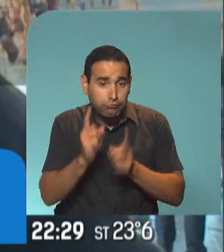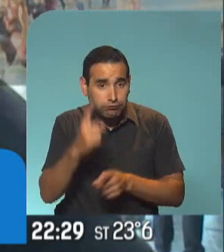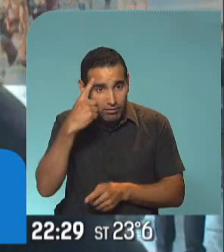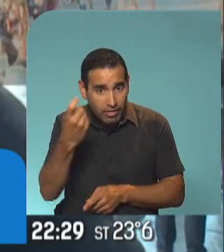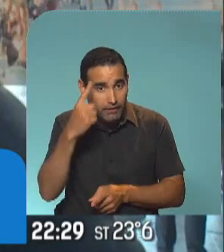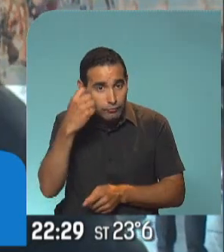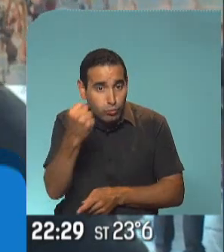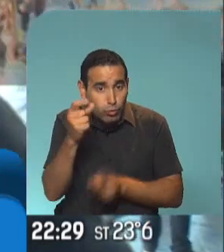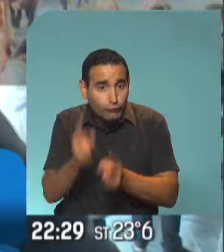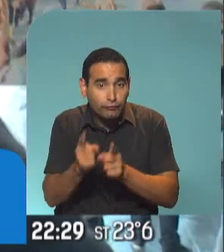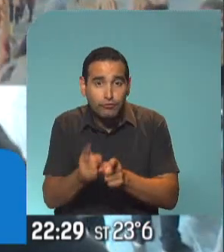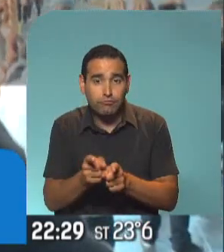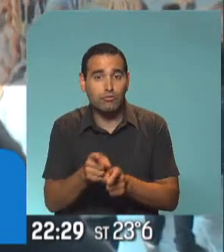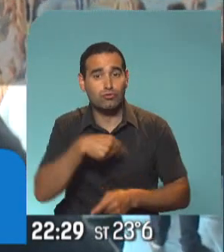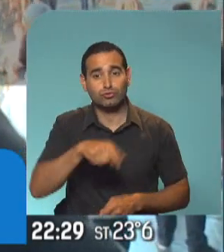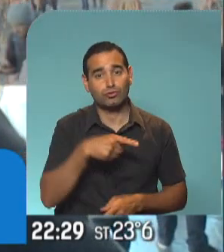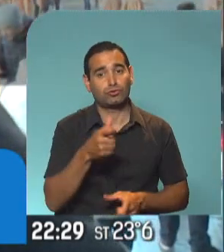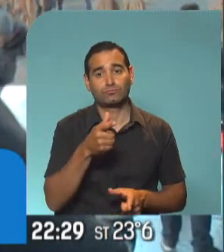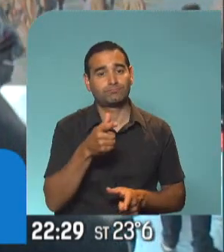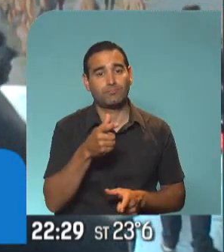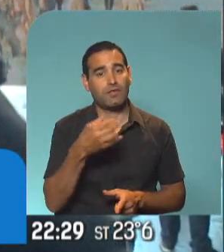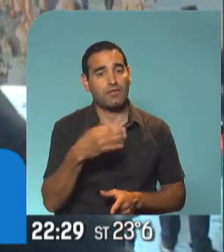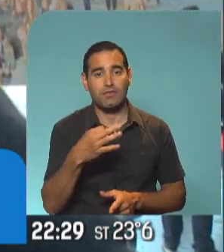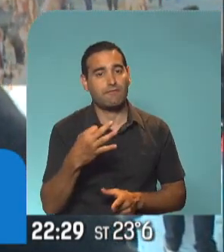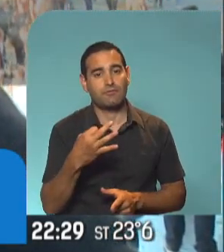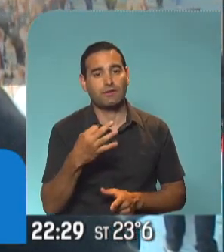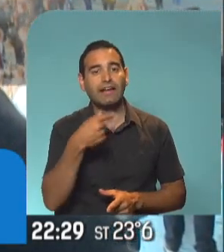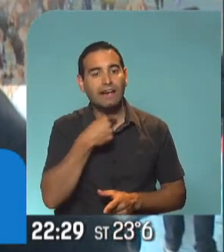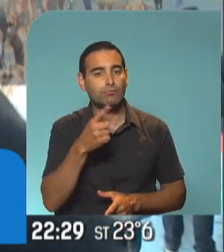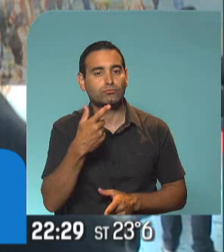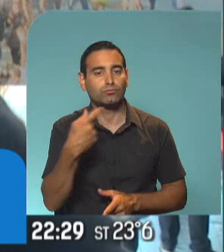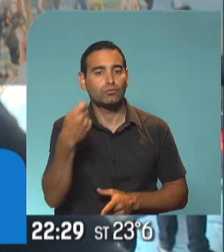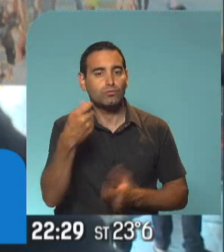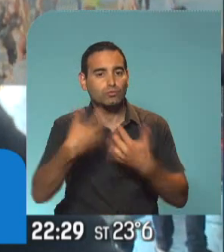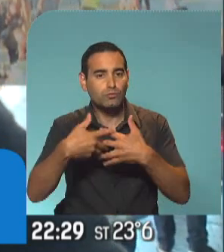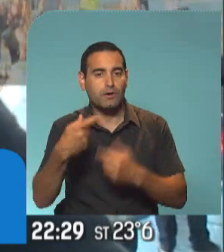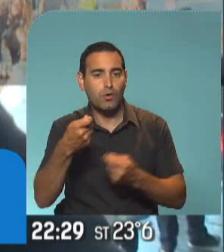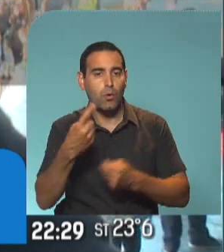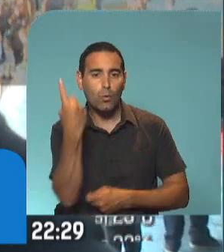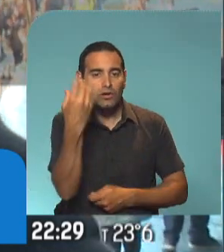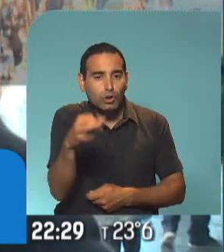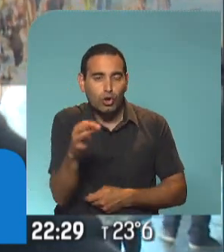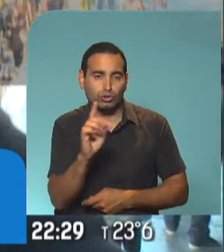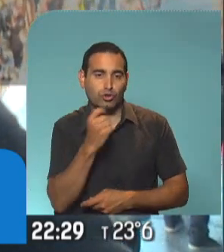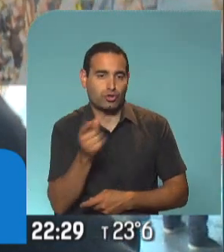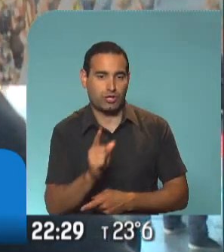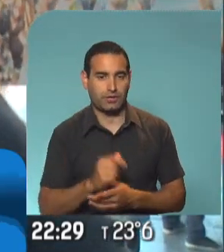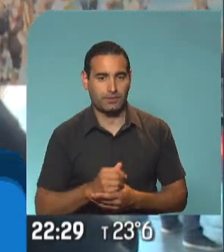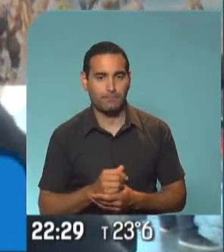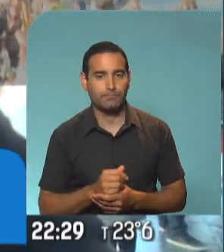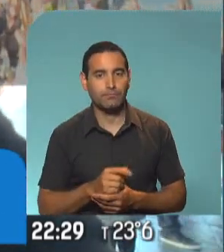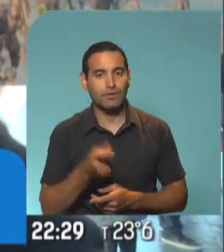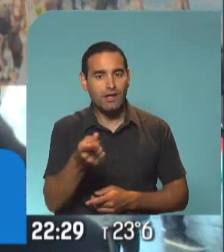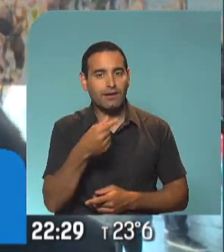à ne pas prendre en compte nos spécificités, à vouloir introduire un régime universel avec autant de régimes